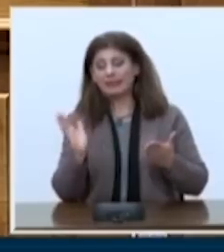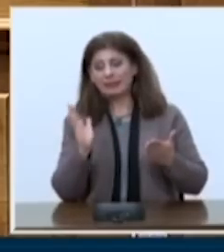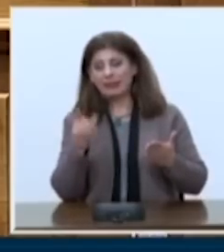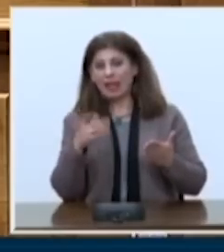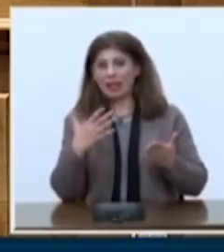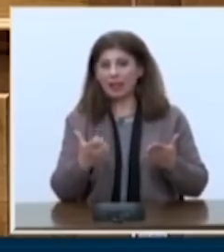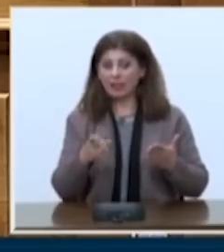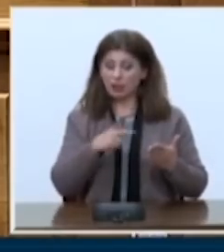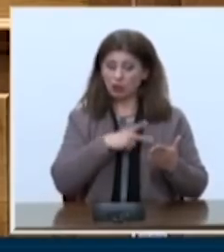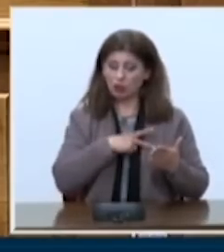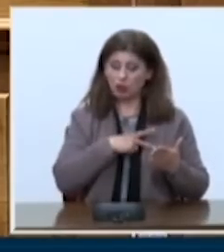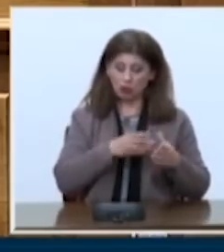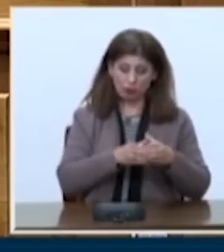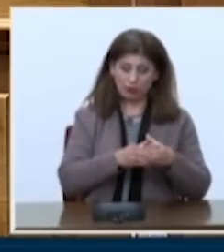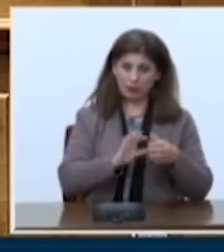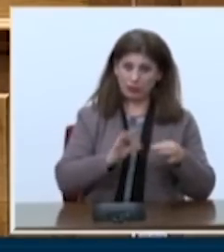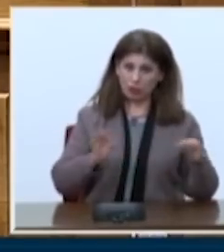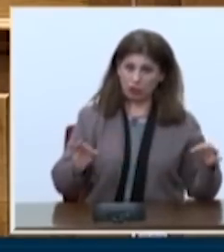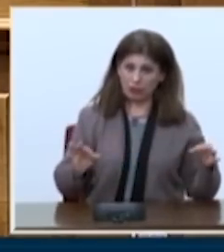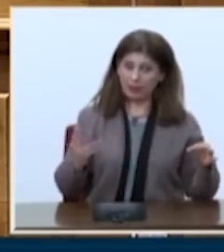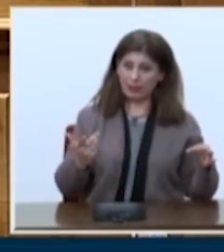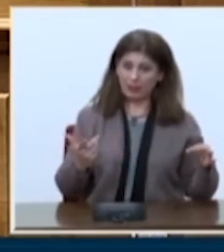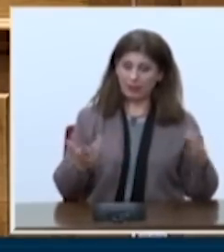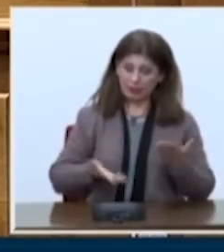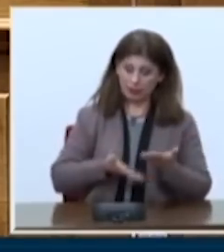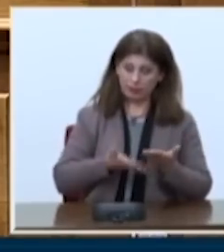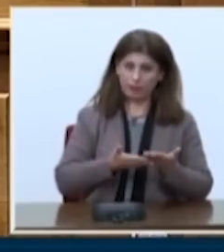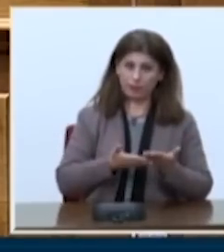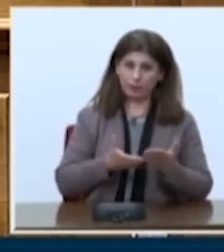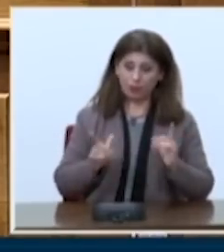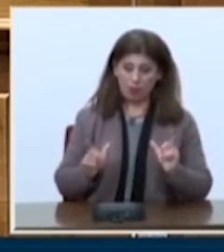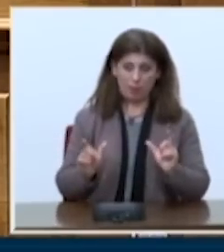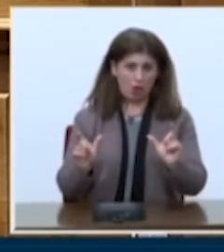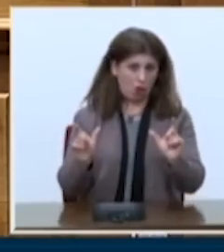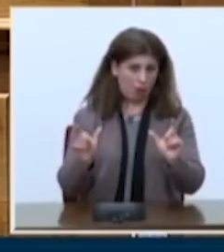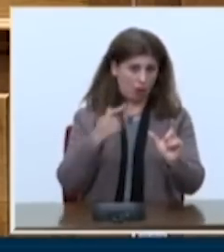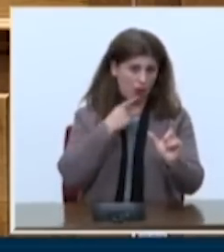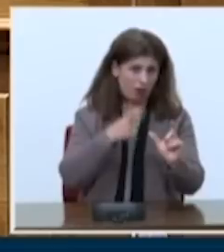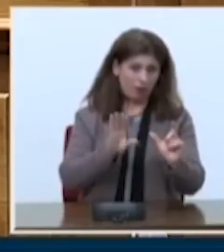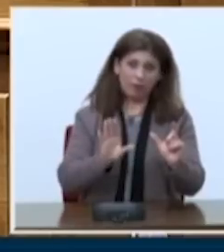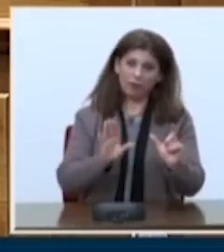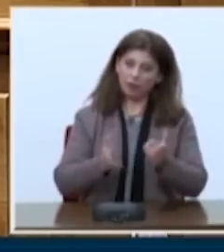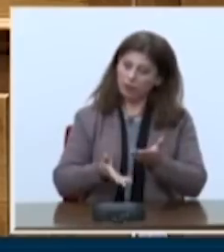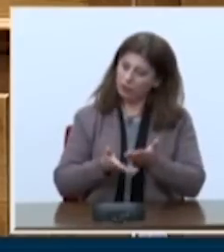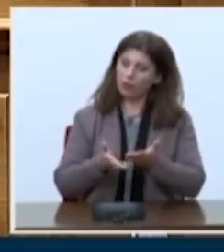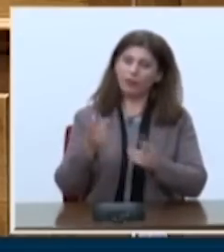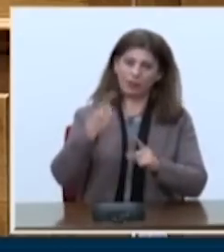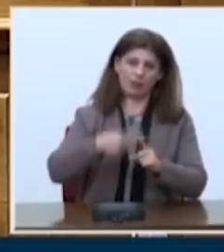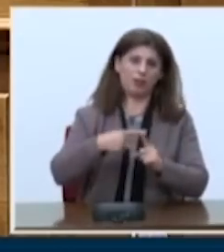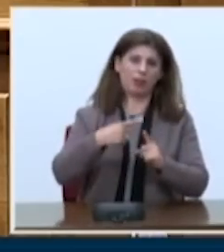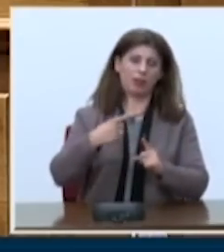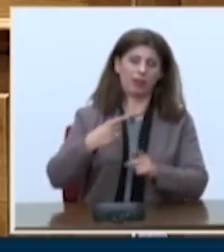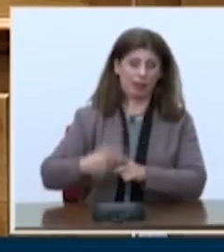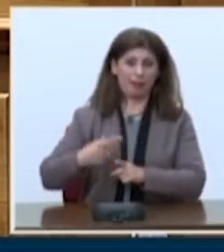σωστή πλευρά της ιστορίας, γιατί η συνδρομή στον αμυνόμενο, λέτε, θα λειτουργήσει θετικά για τη χώρα